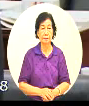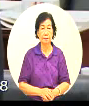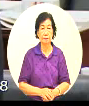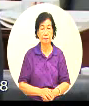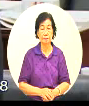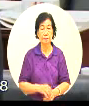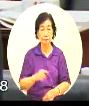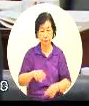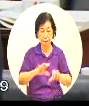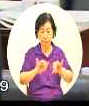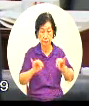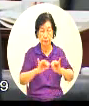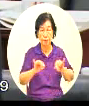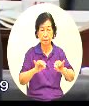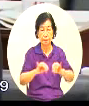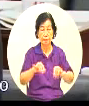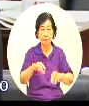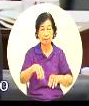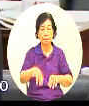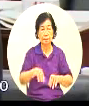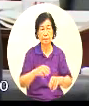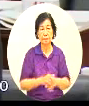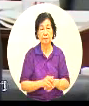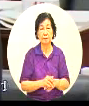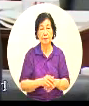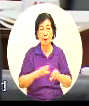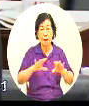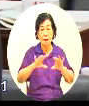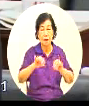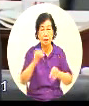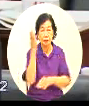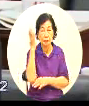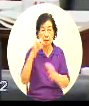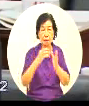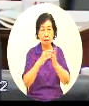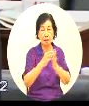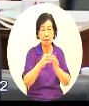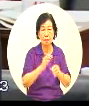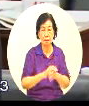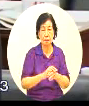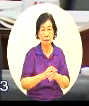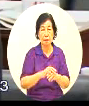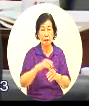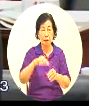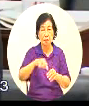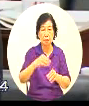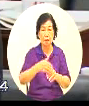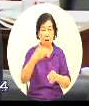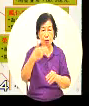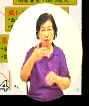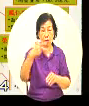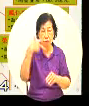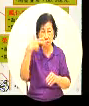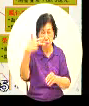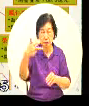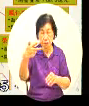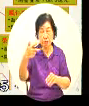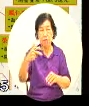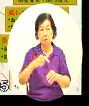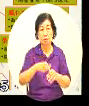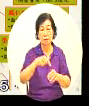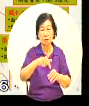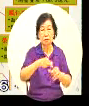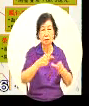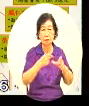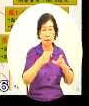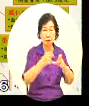这块地啦，哈，我要问地政局，哈，这块大小，这个97公顷，这块，这条中山大学一